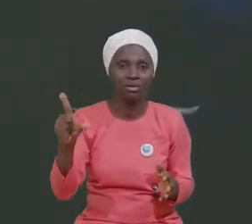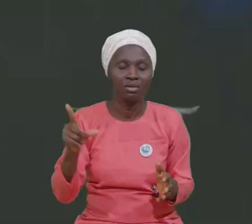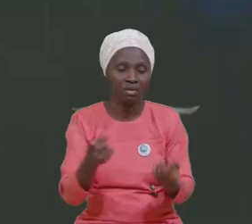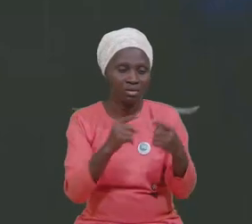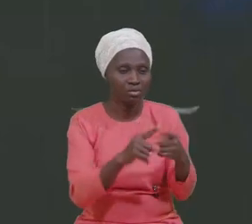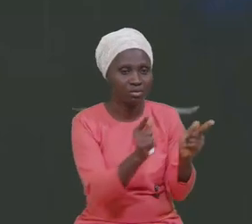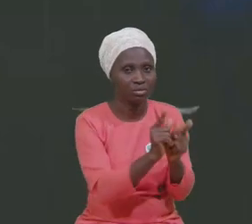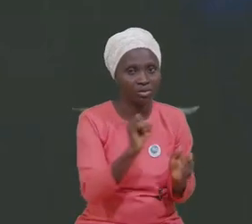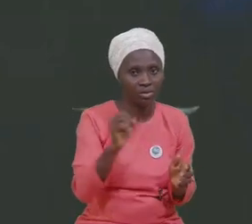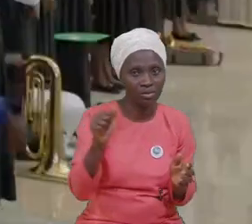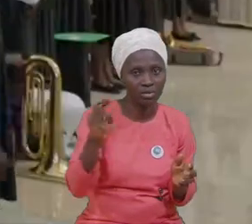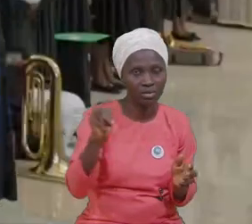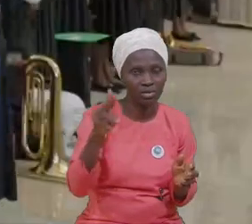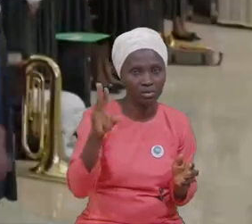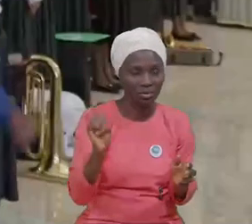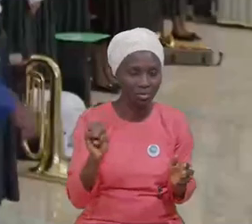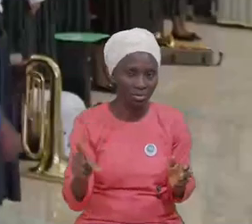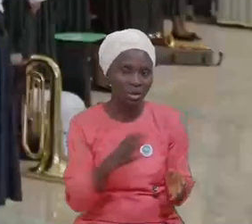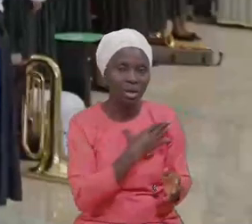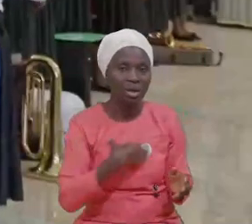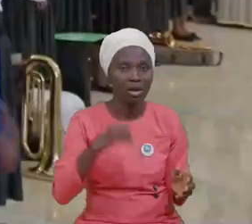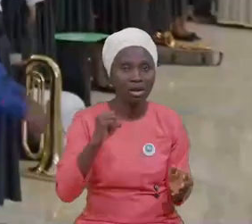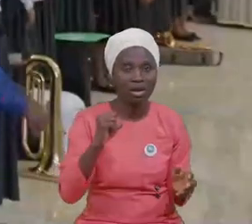d'autorité, viendra sur toi.